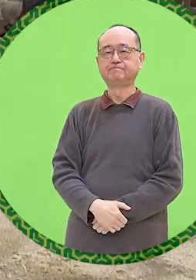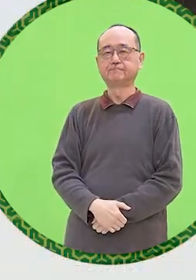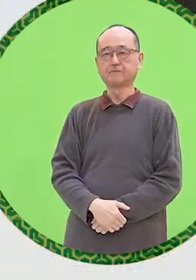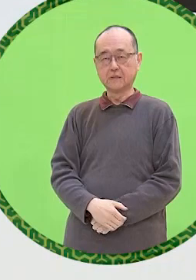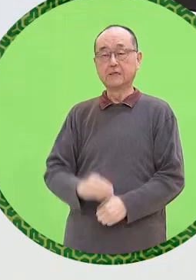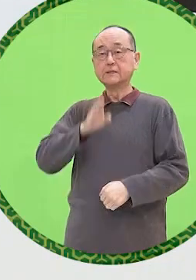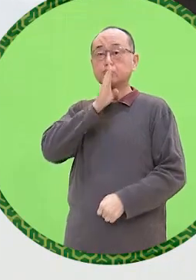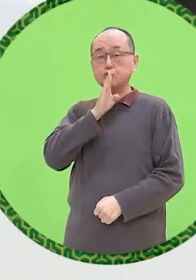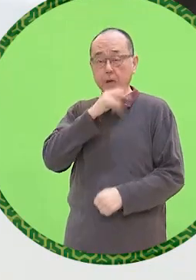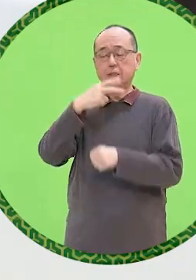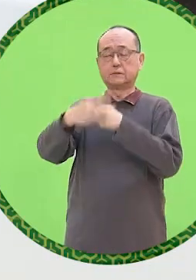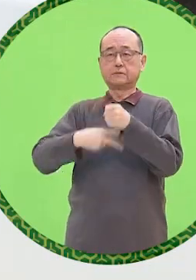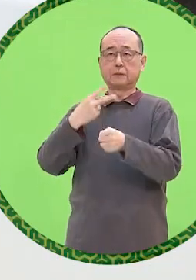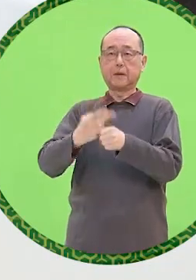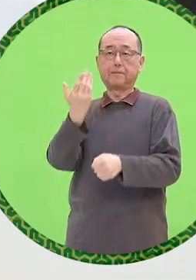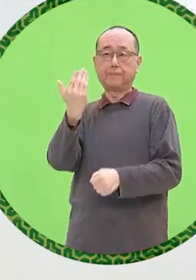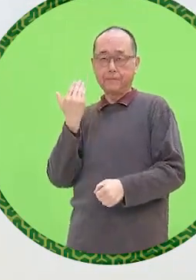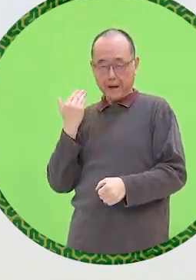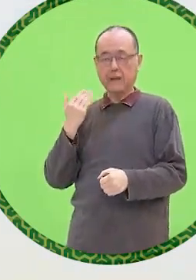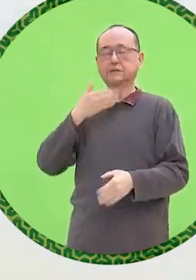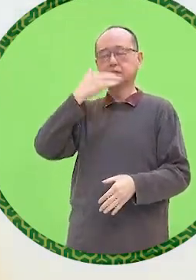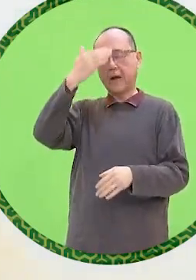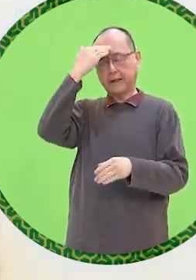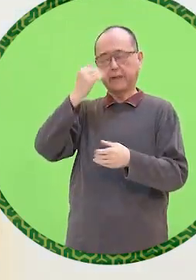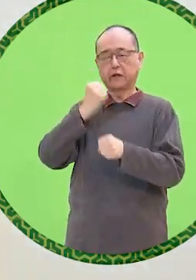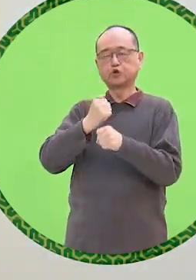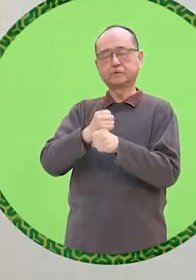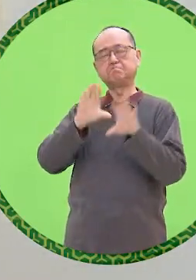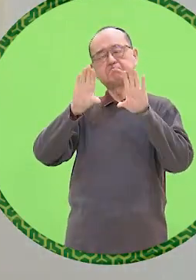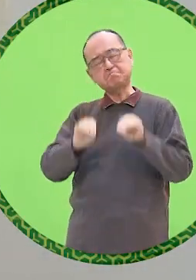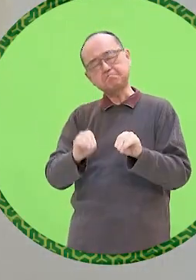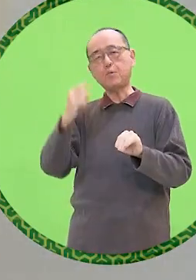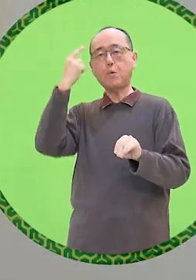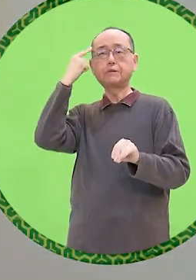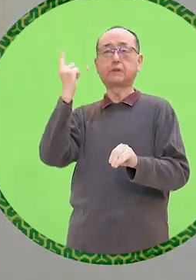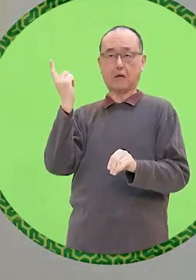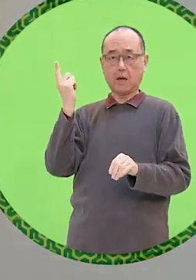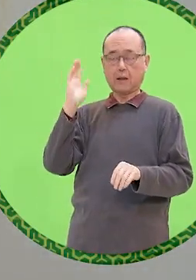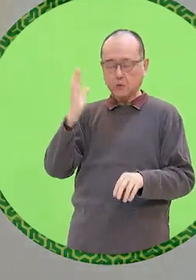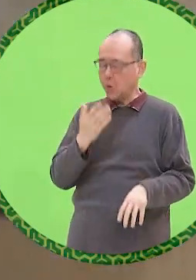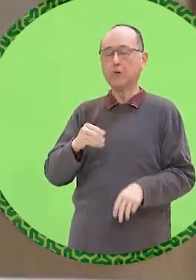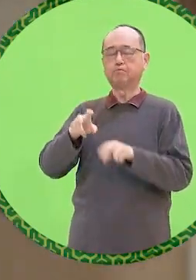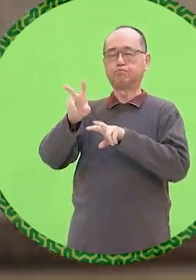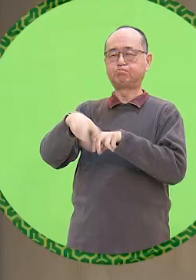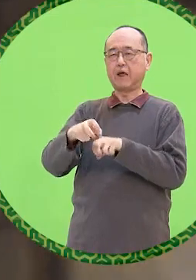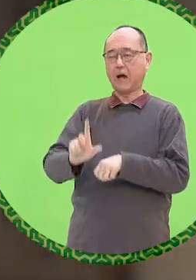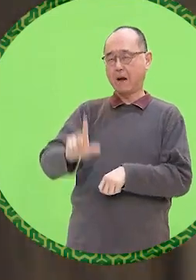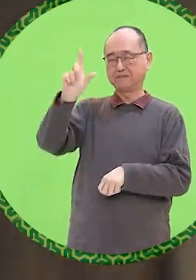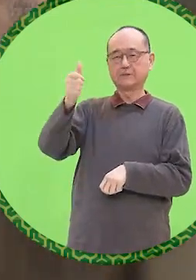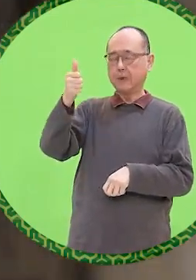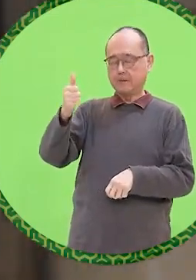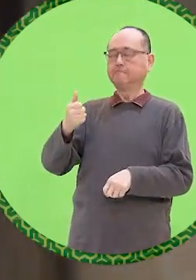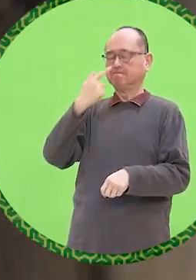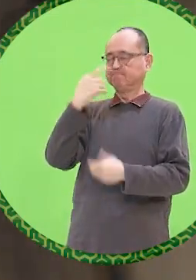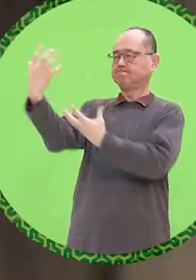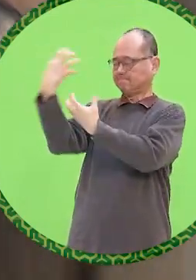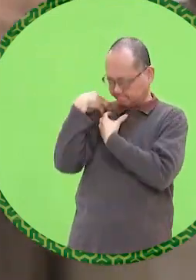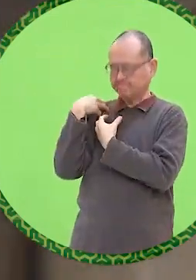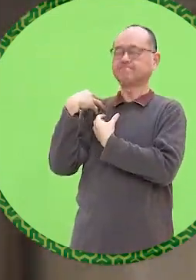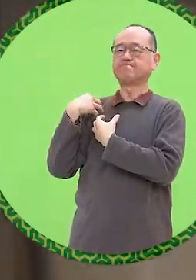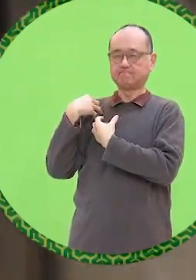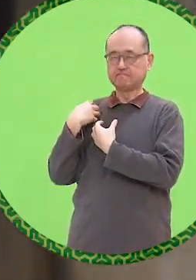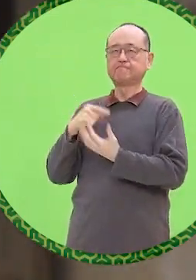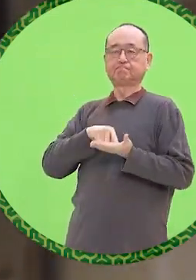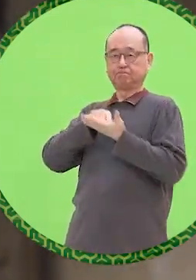ました。 実は2年ほど前に酒造りをやめようと思っておったそうじゃが、村上殿